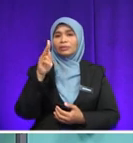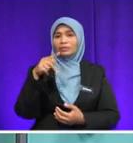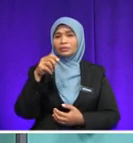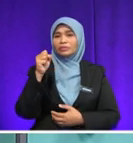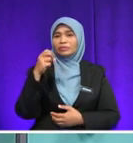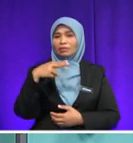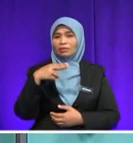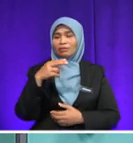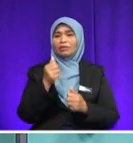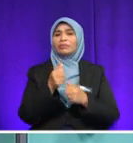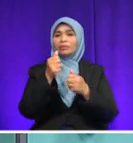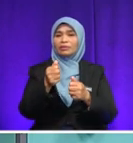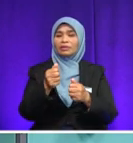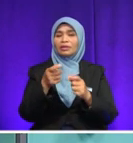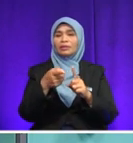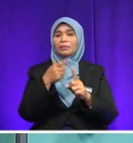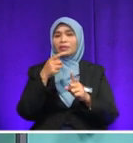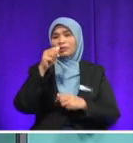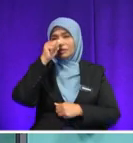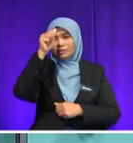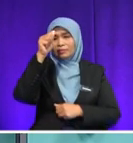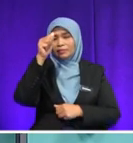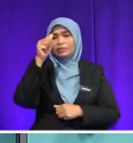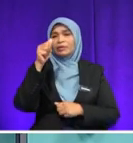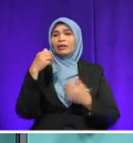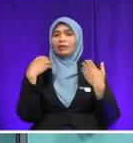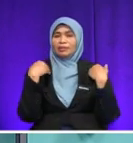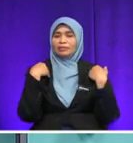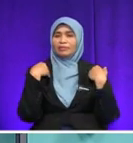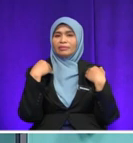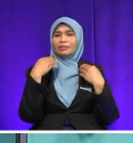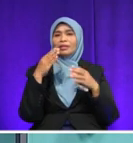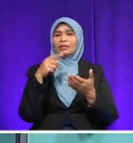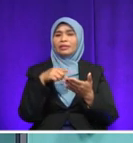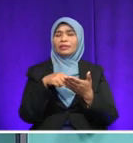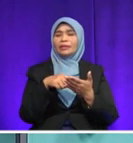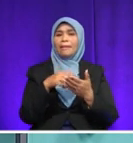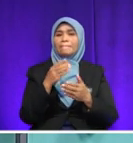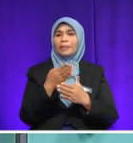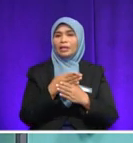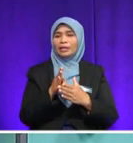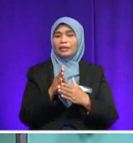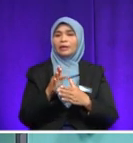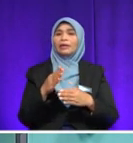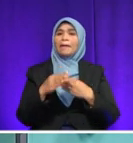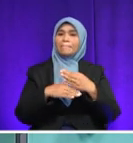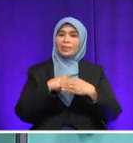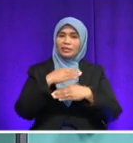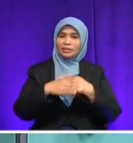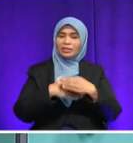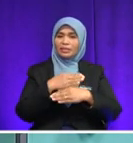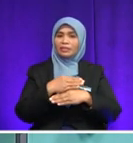ta'ala diantara dalam ini ada satu perkara yang kita Panggil menyapu